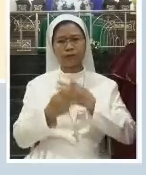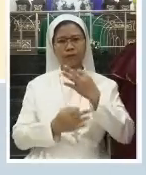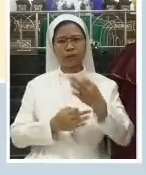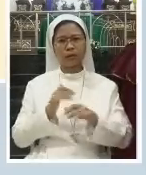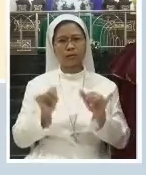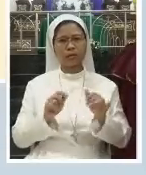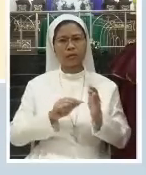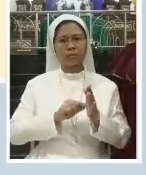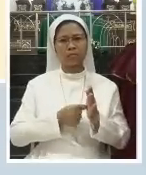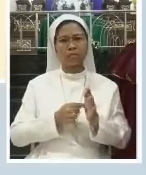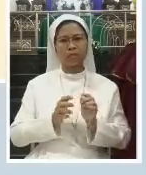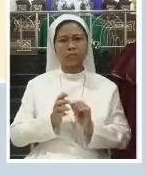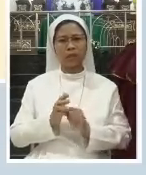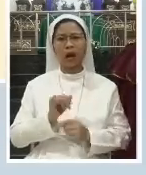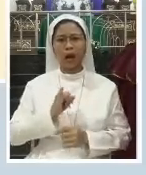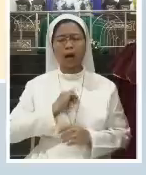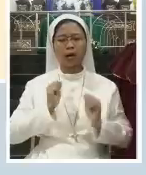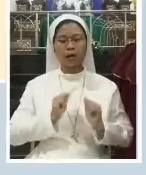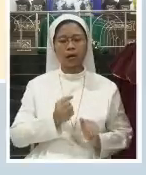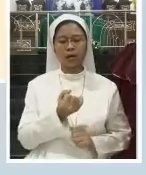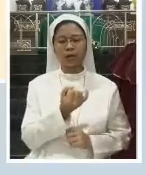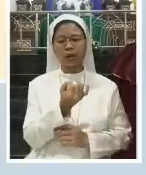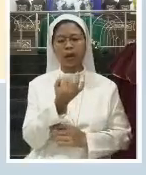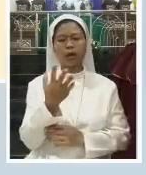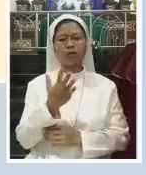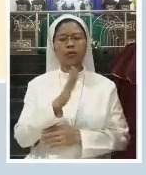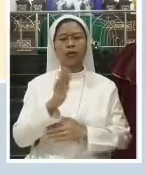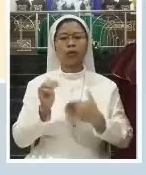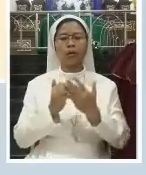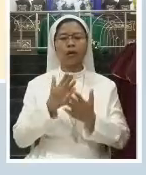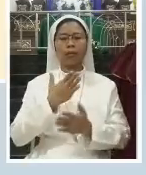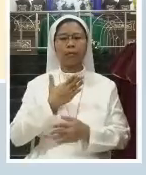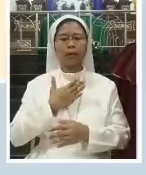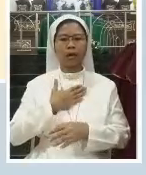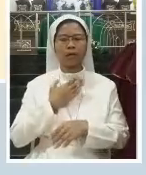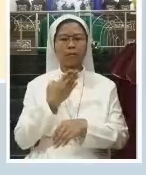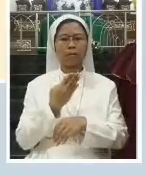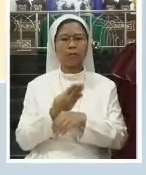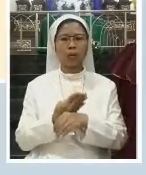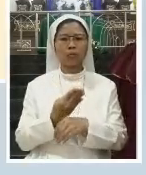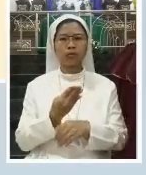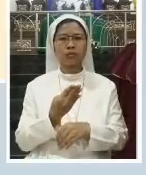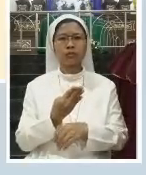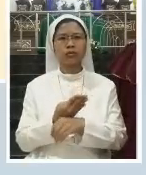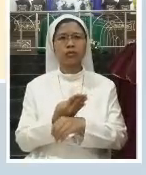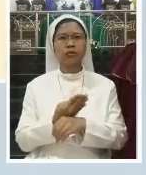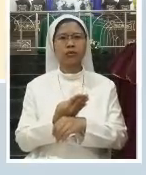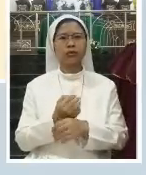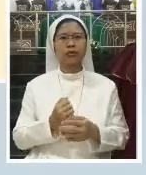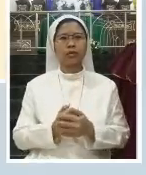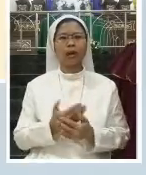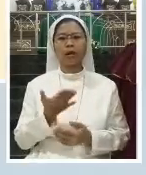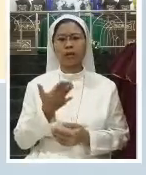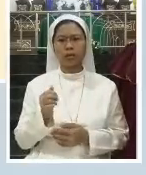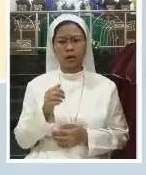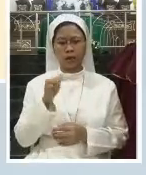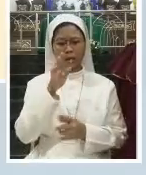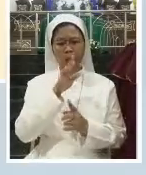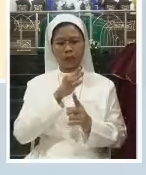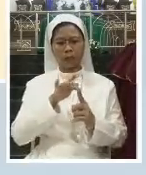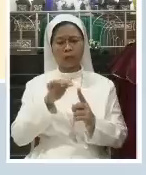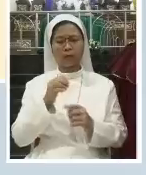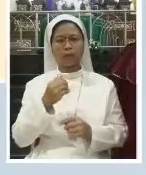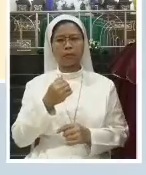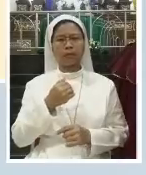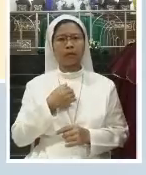bitis. Mabibilang ko na ang gabos kong tulang. Minamasdan nin da ako